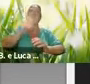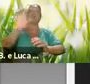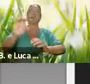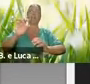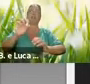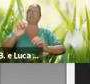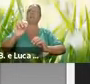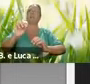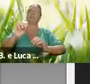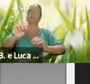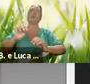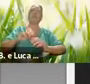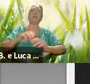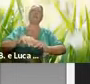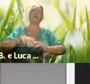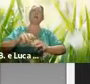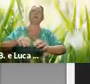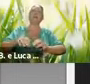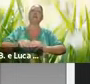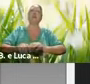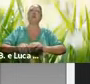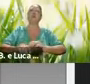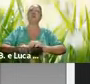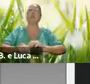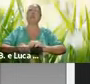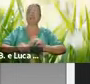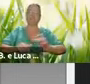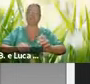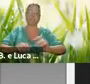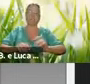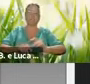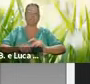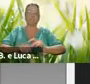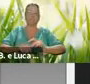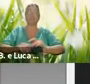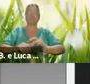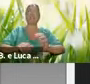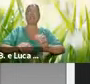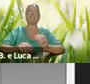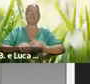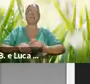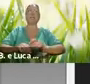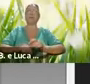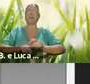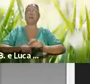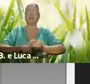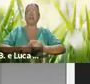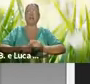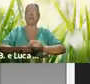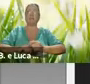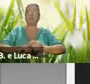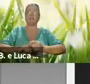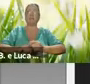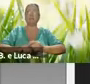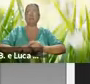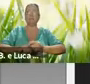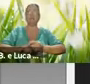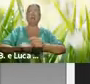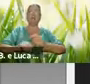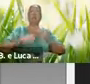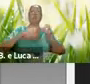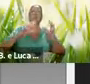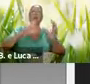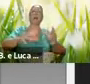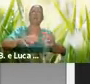qua, prima di entrare negli altri dettagli, no? Che noi, a maggior parte della nostra vita, è parassitaria. Perché parassitaria? Perché